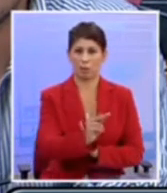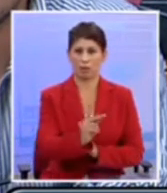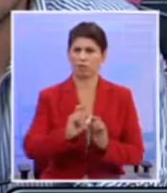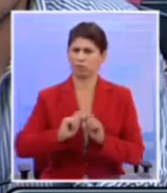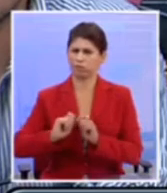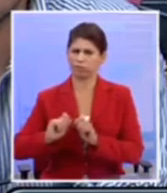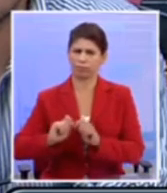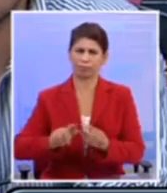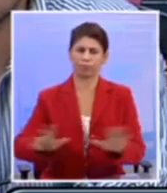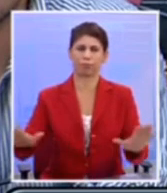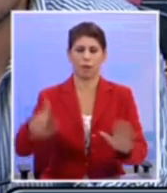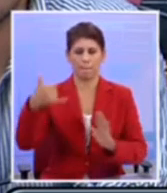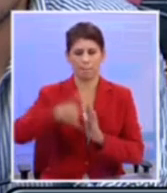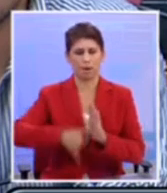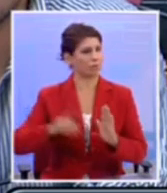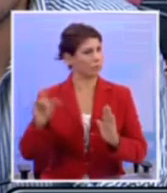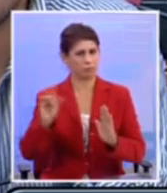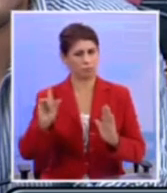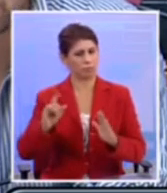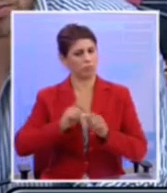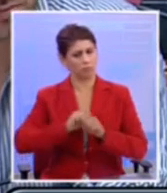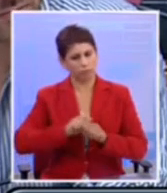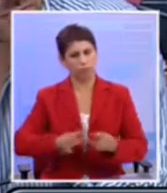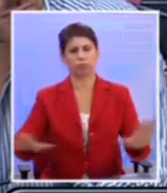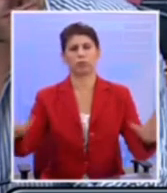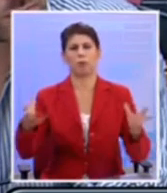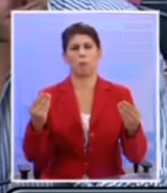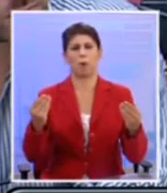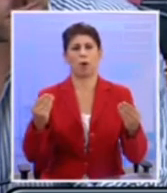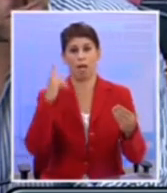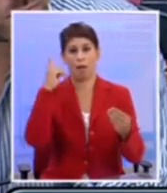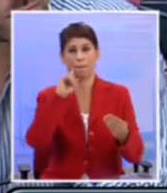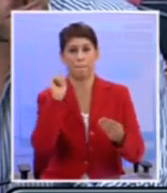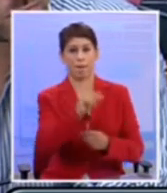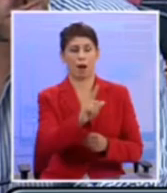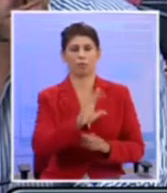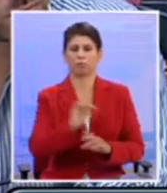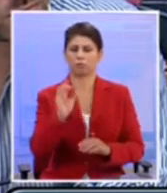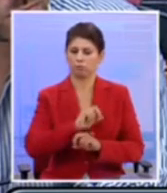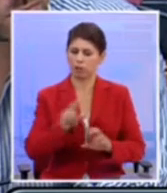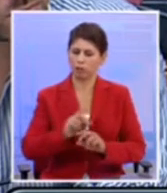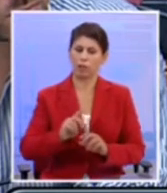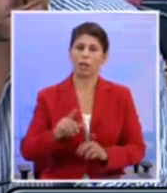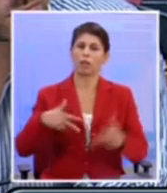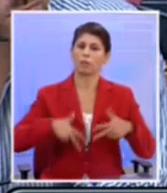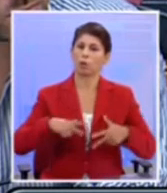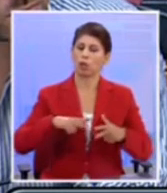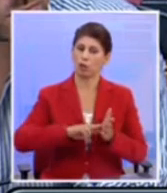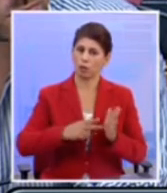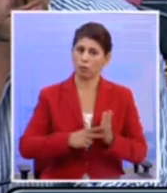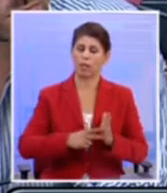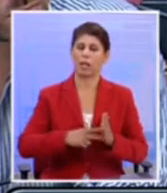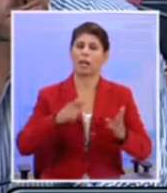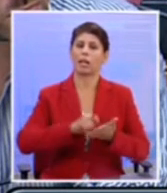διαφυλαγμένο ως προς το περιεχόμενο, είχε ευρεία διάχυση πληροφορία στο Υπουργείο Οικονομικών, στο γραφείο